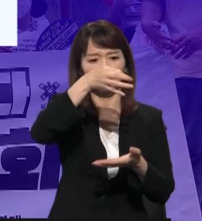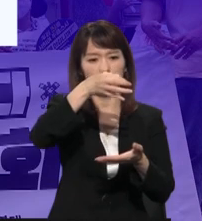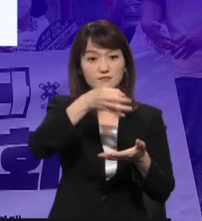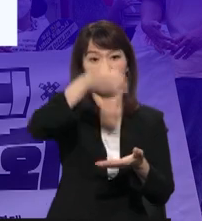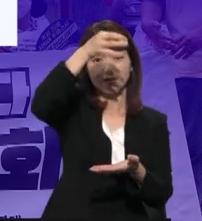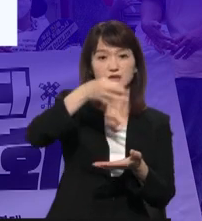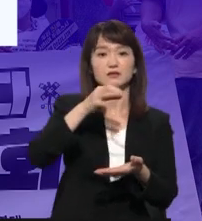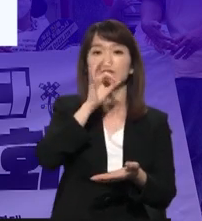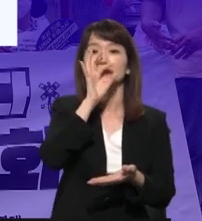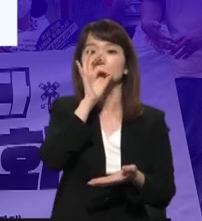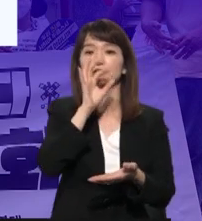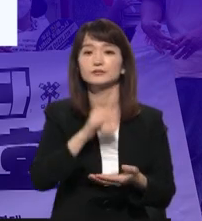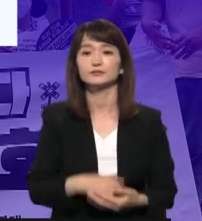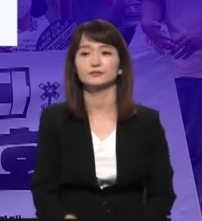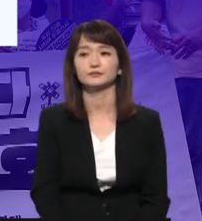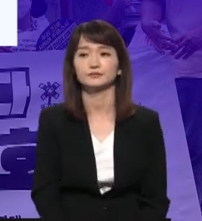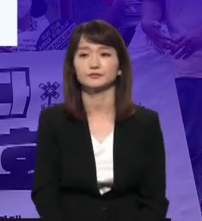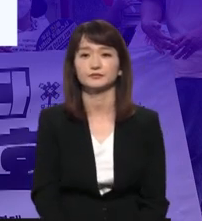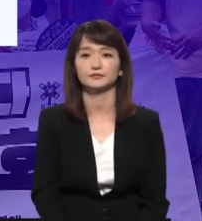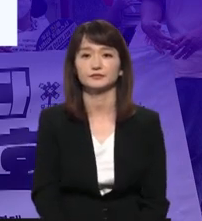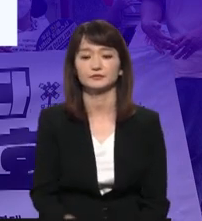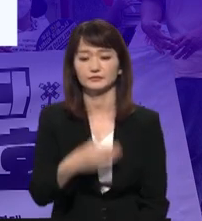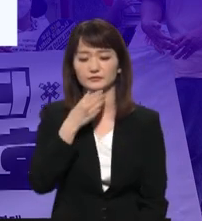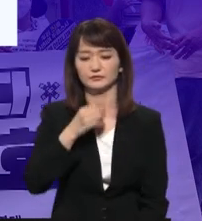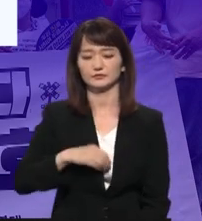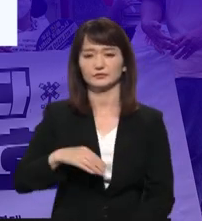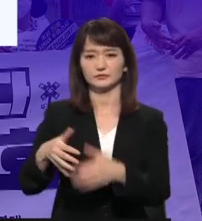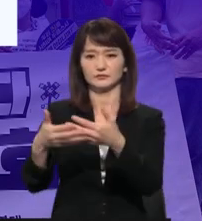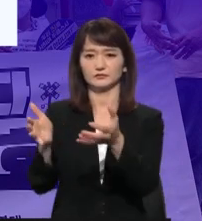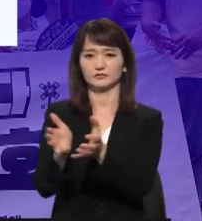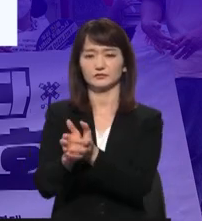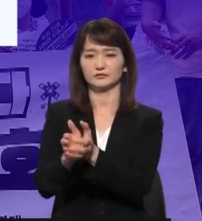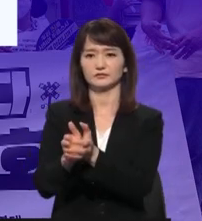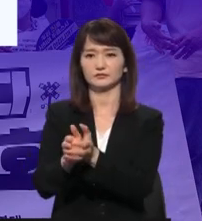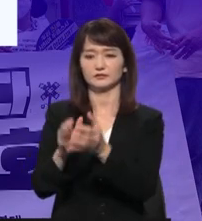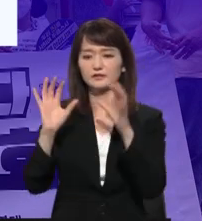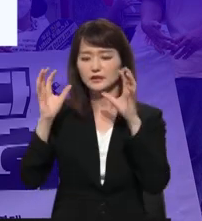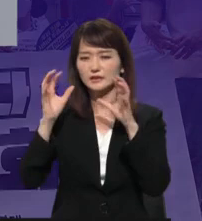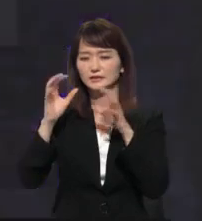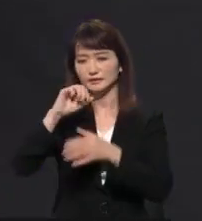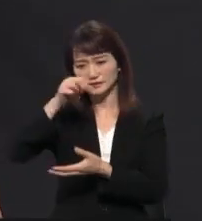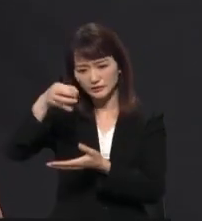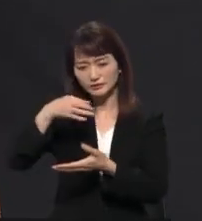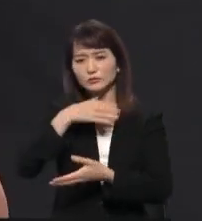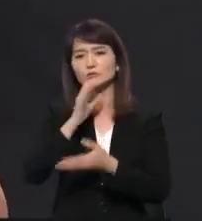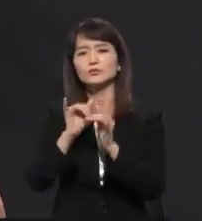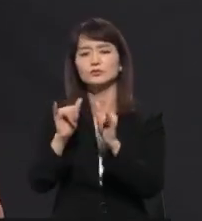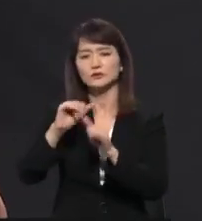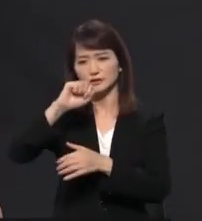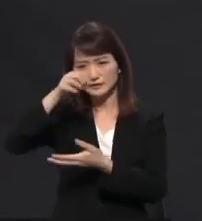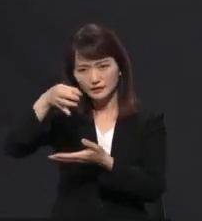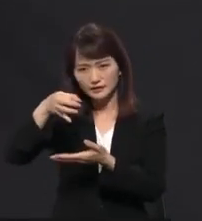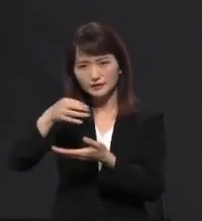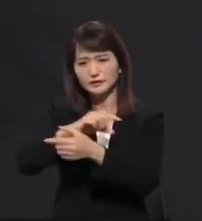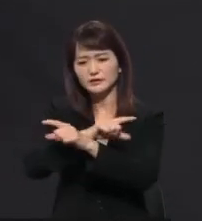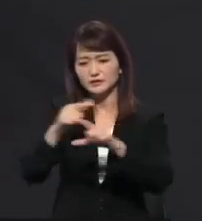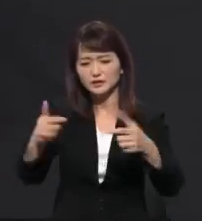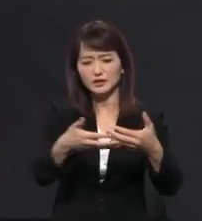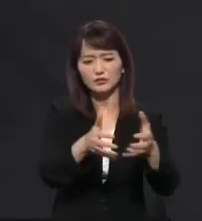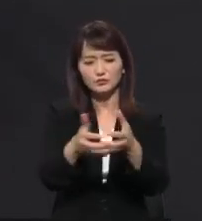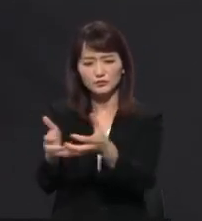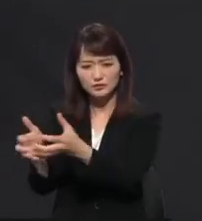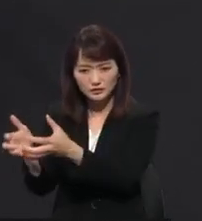없다는 얘기거든요 그거보다 이제 복지부의 전체 예산이 있지 않습니까 아동 예산이 있고 노인 예산이 있고 뭐 여러 가지 부채 예산인데